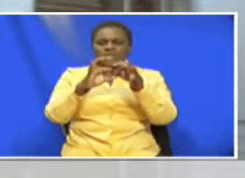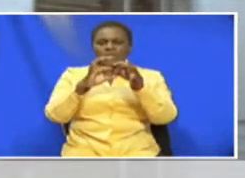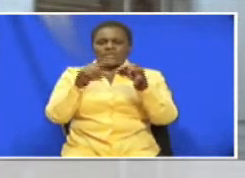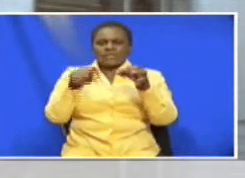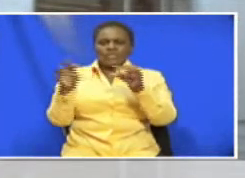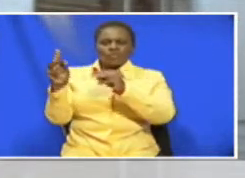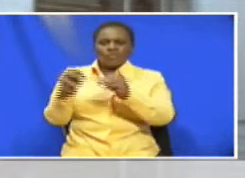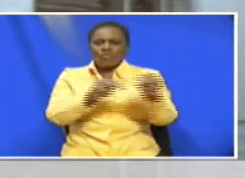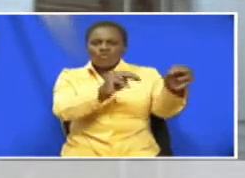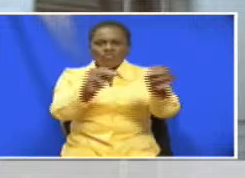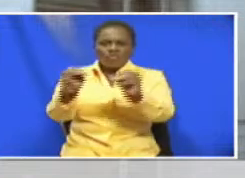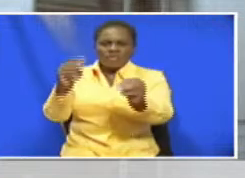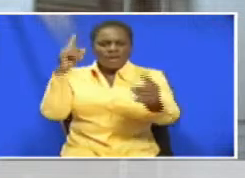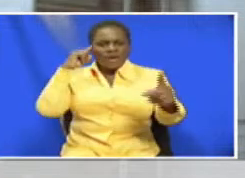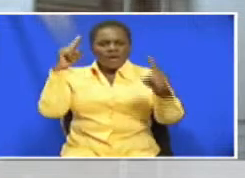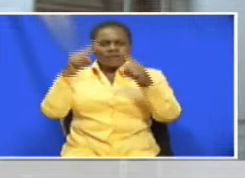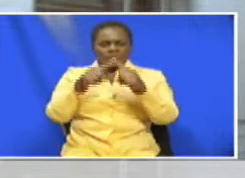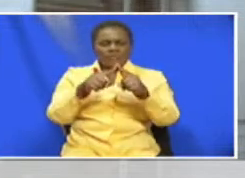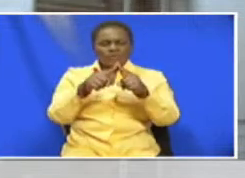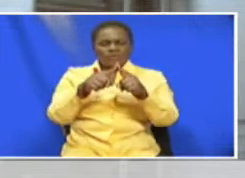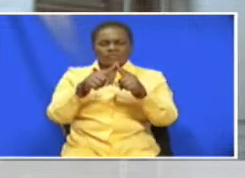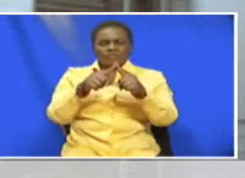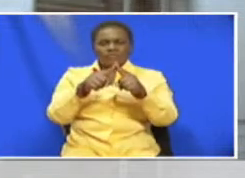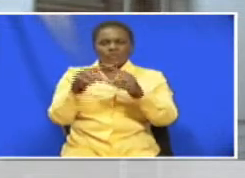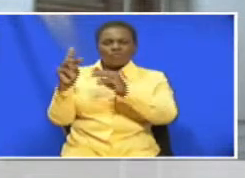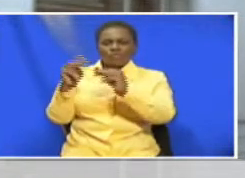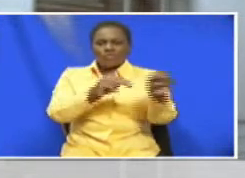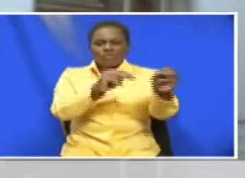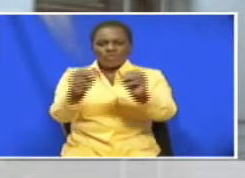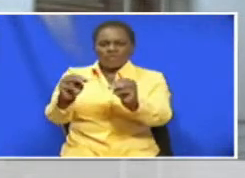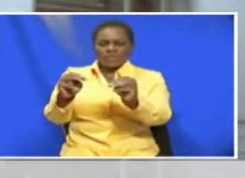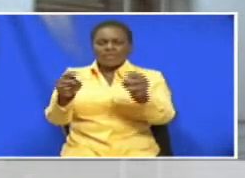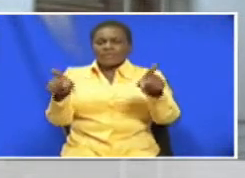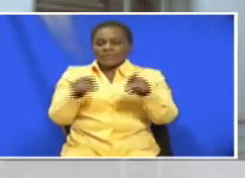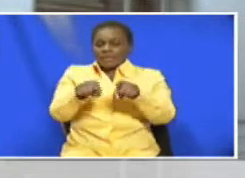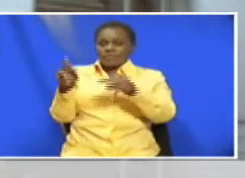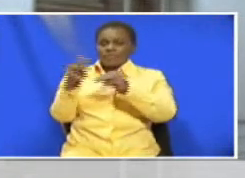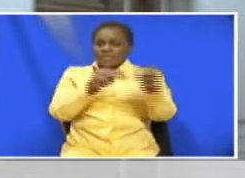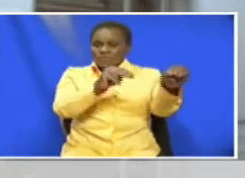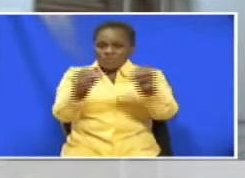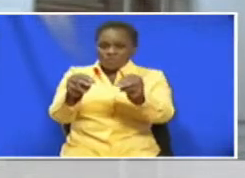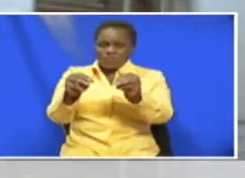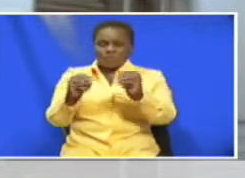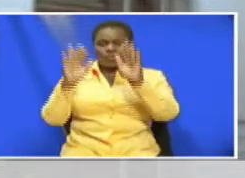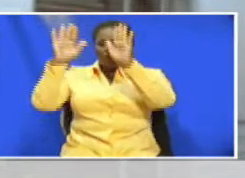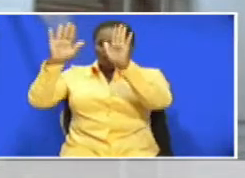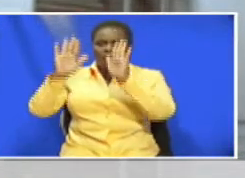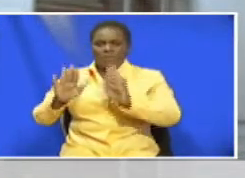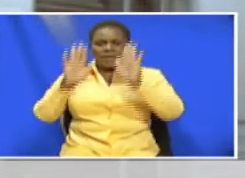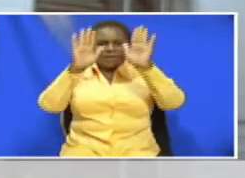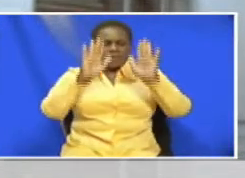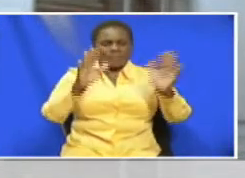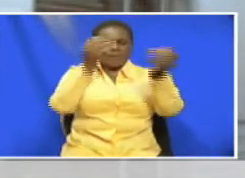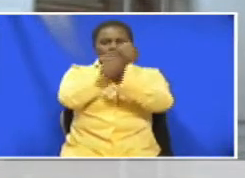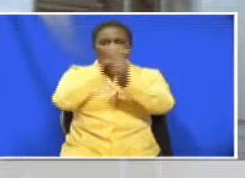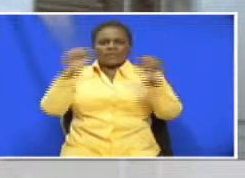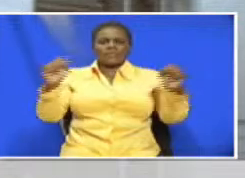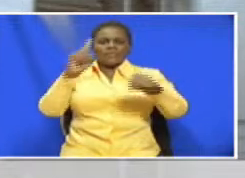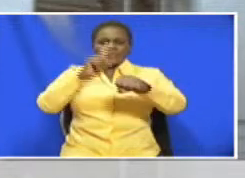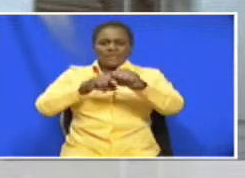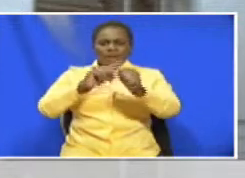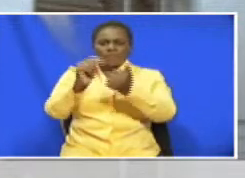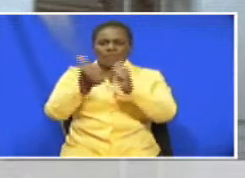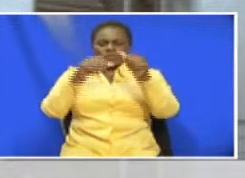vuguvugu kwa jina azimio la umoja movement. Raila atatumia vuguvugu hilo kama kuendesha kampeni zake za urais kwenye kinyang'anyiro